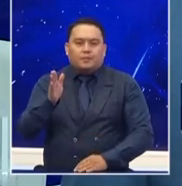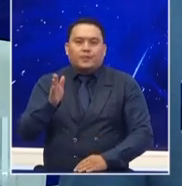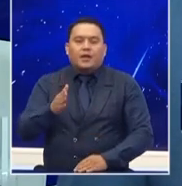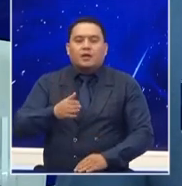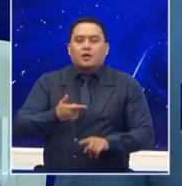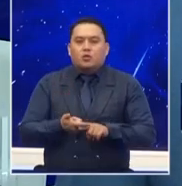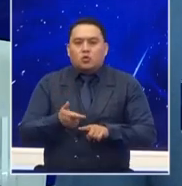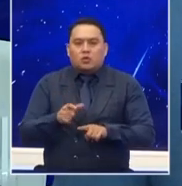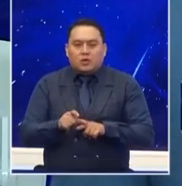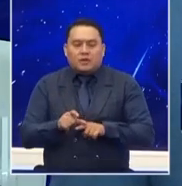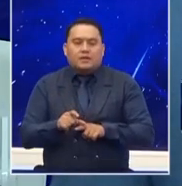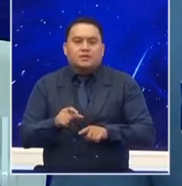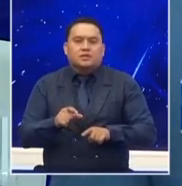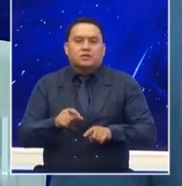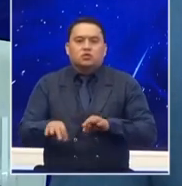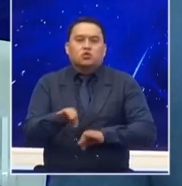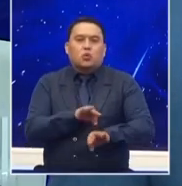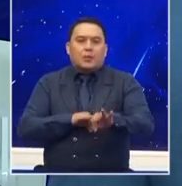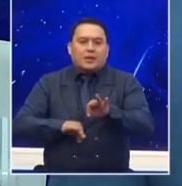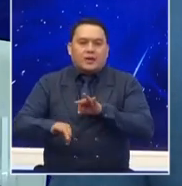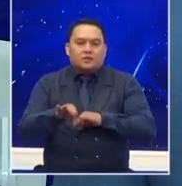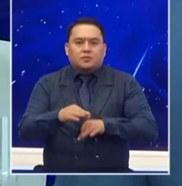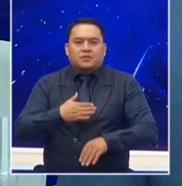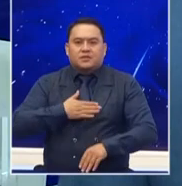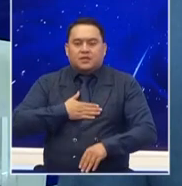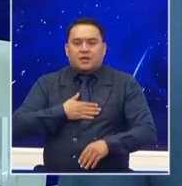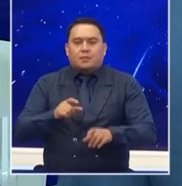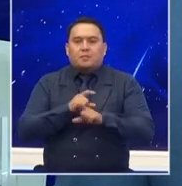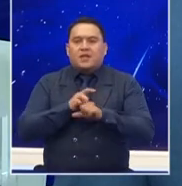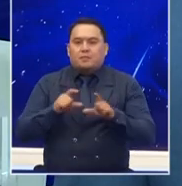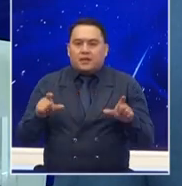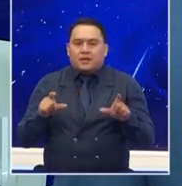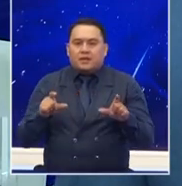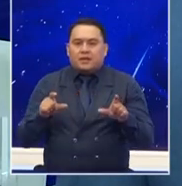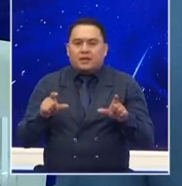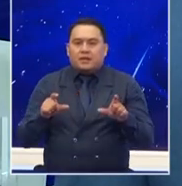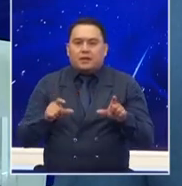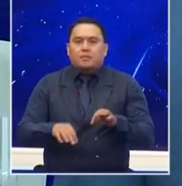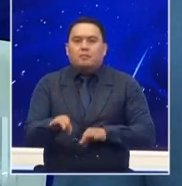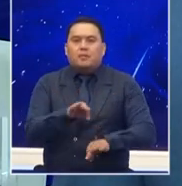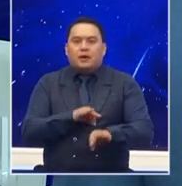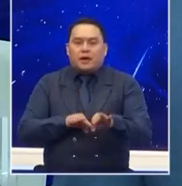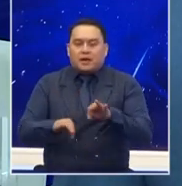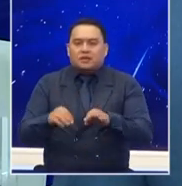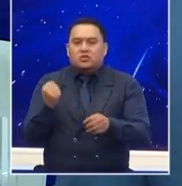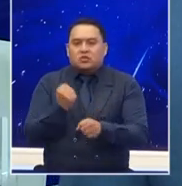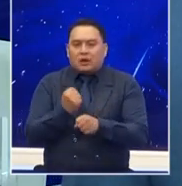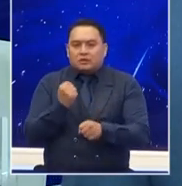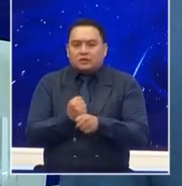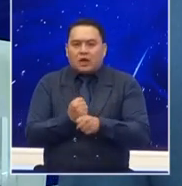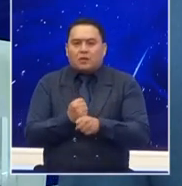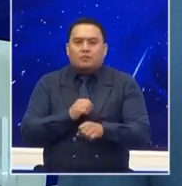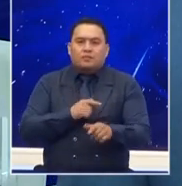жерде сол жобалаушылар бізде өзіміздің мекемеде сол проекттерді жасап, сол